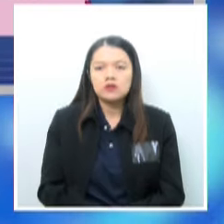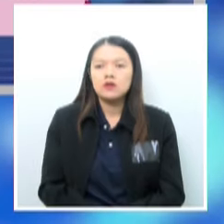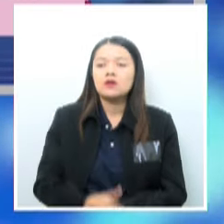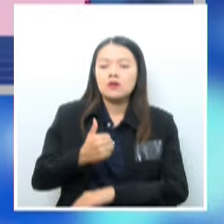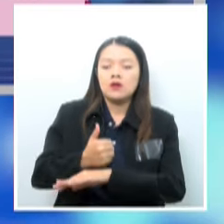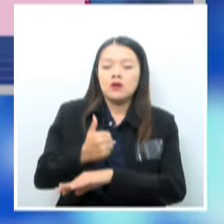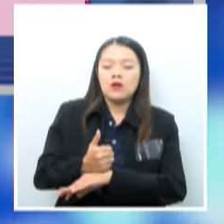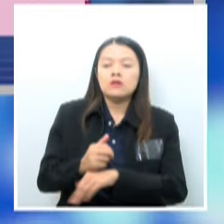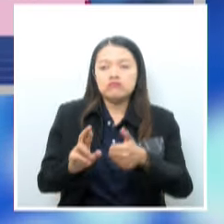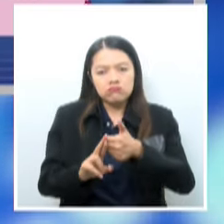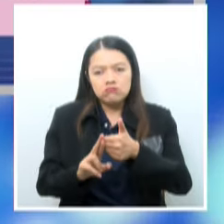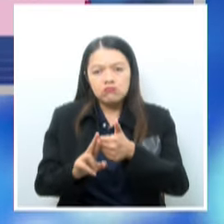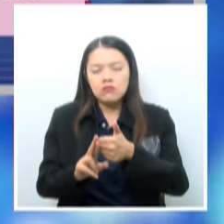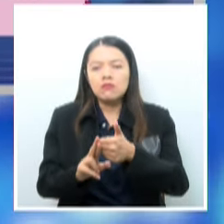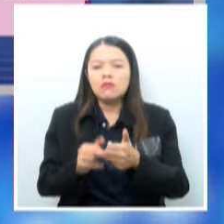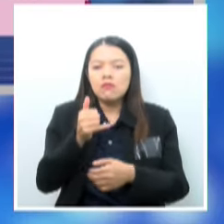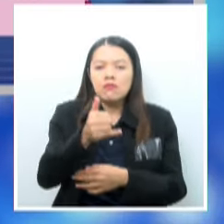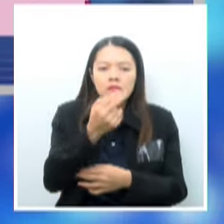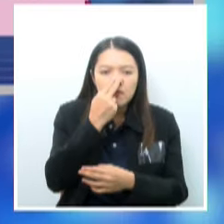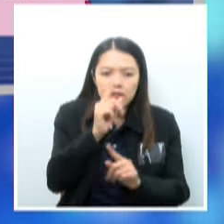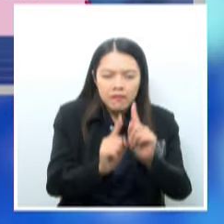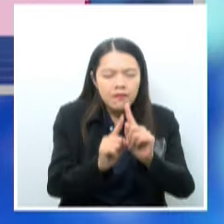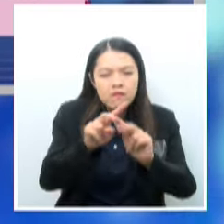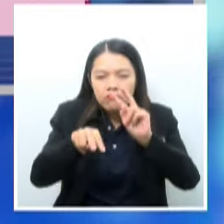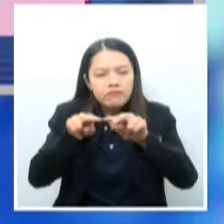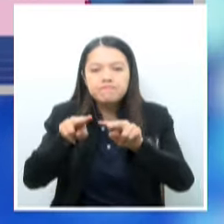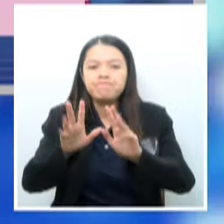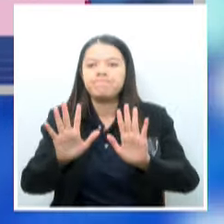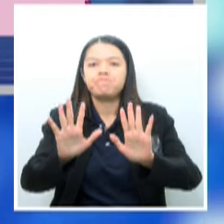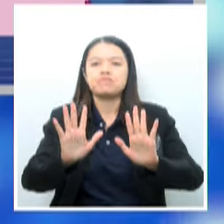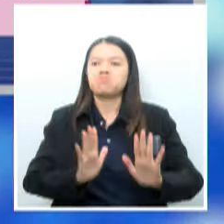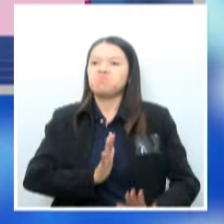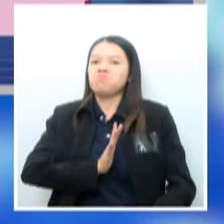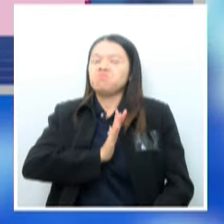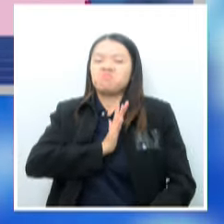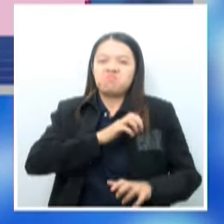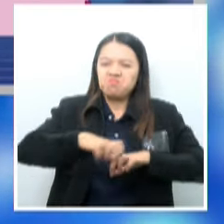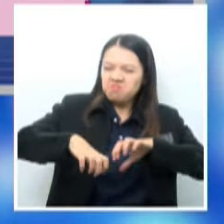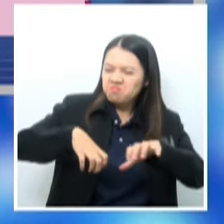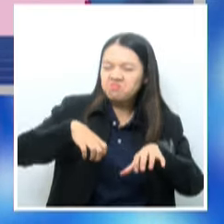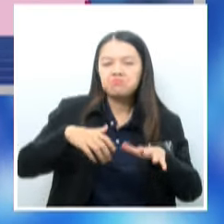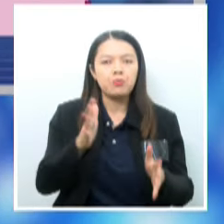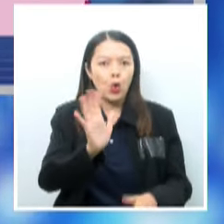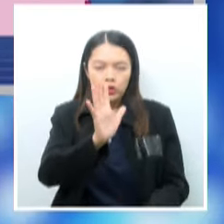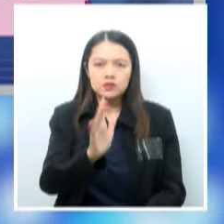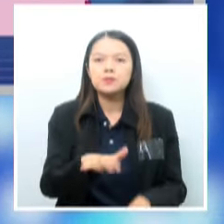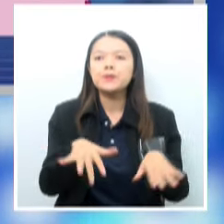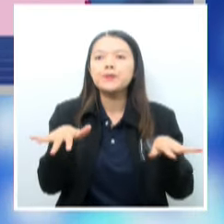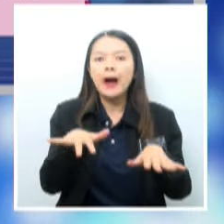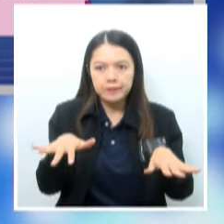เขตหรือรองผอ.เขตลงไปเพื่อประเมินหรือตรวจอะไรไม่ให้หรูหราแต่นะครับแต่เราบอก